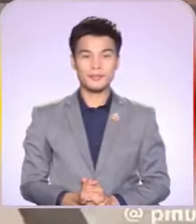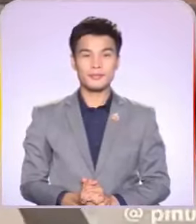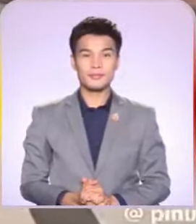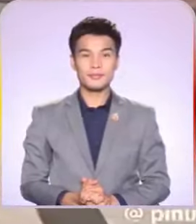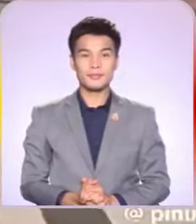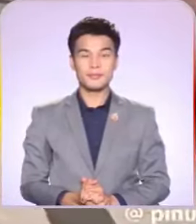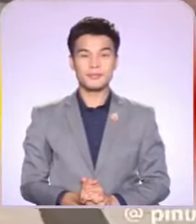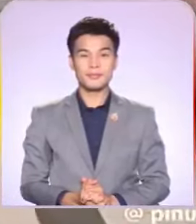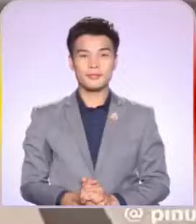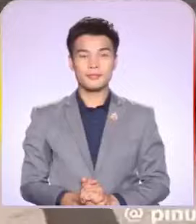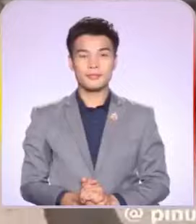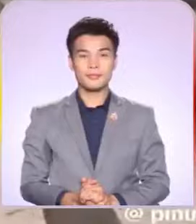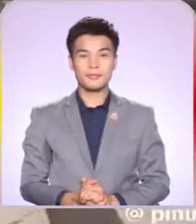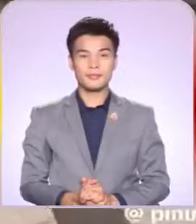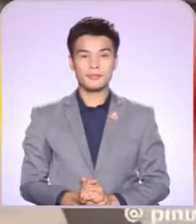พ่อไปเร็ว